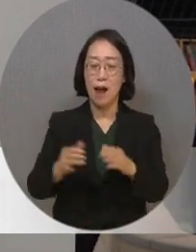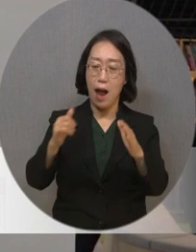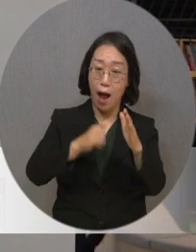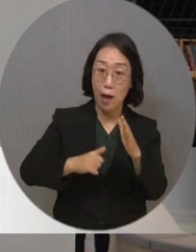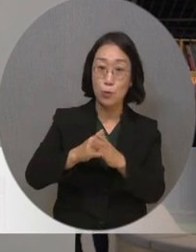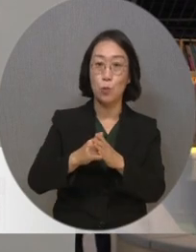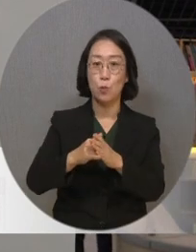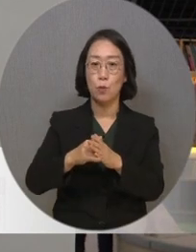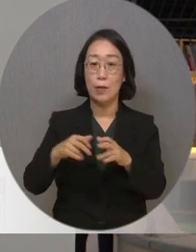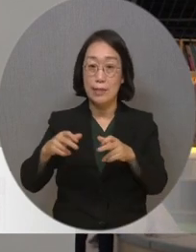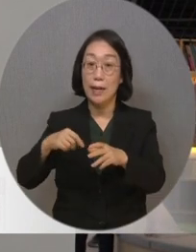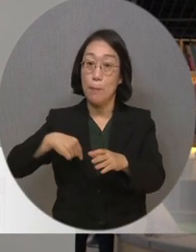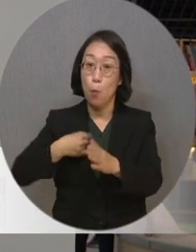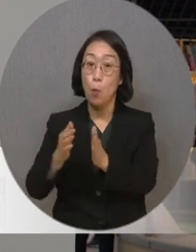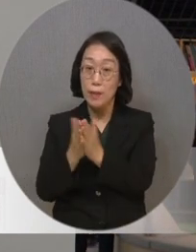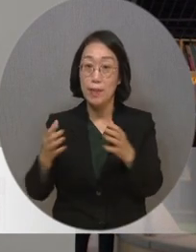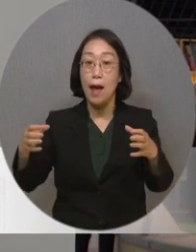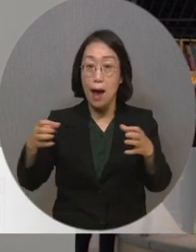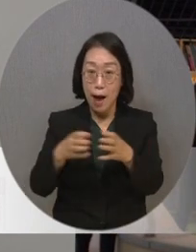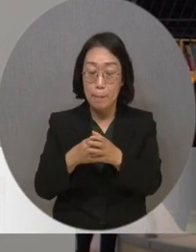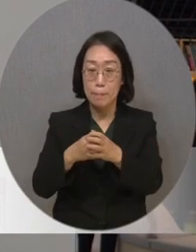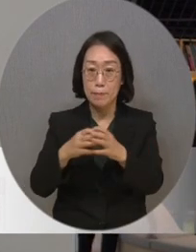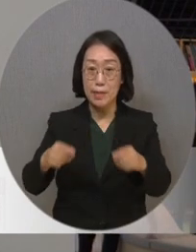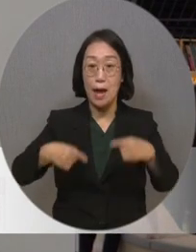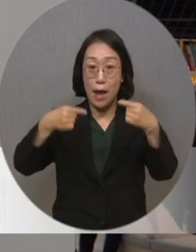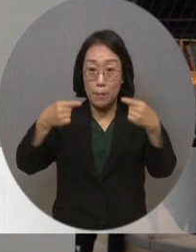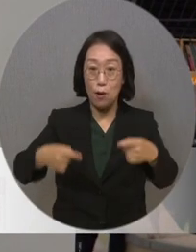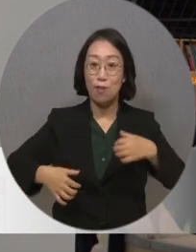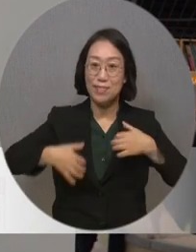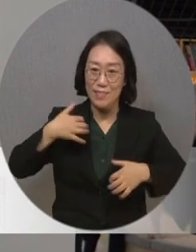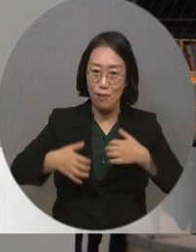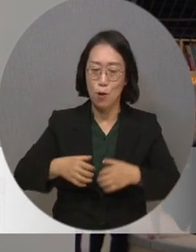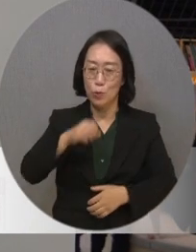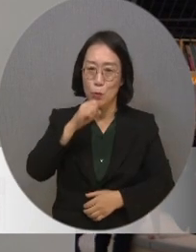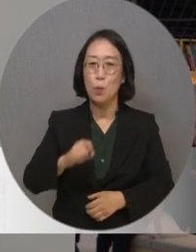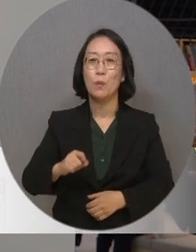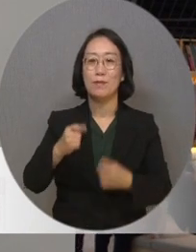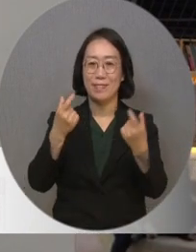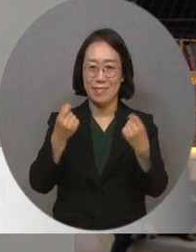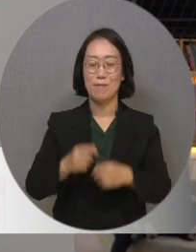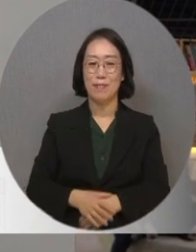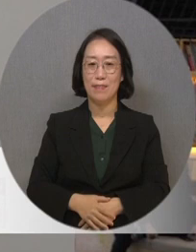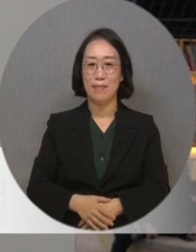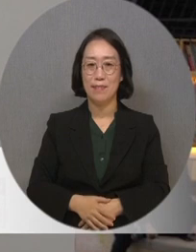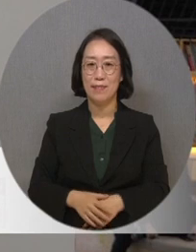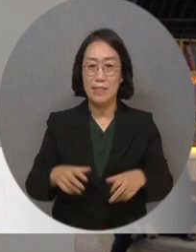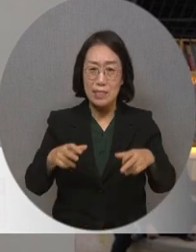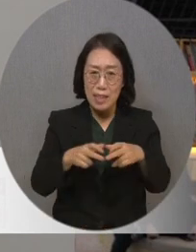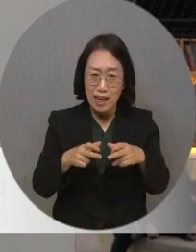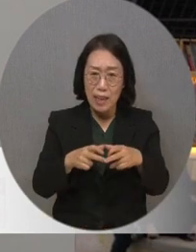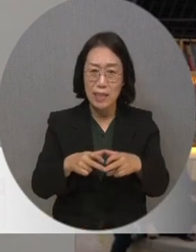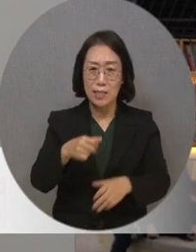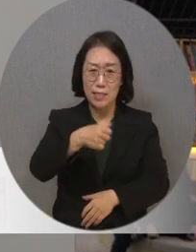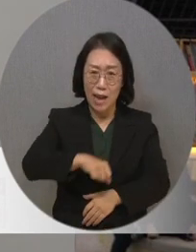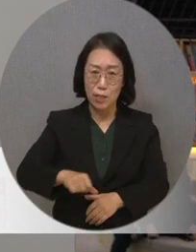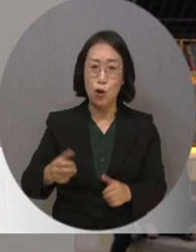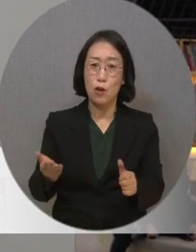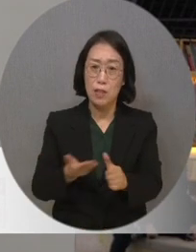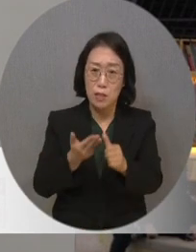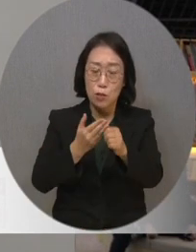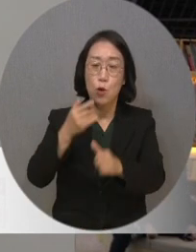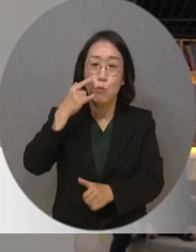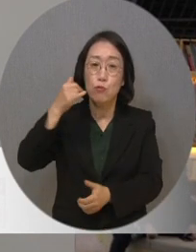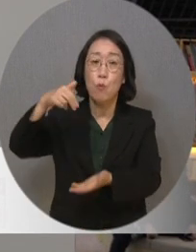장애인 당사자가 즐겁게 참여할 수 있어서 아주 좋은 기회라고 생각합니다. 장애인을 키우고 있는